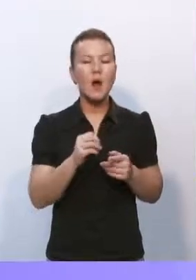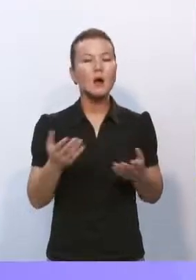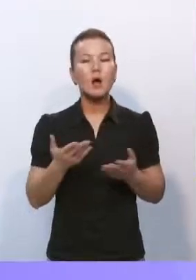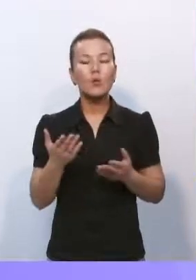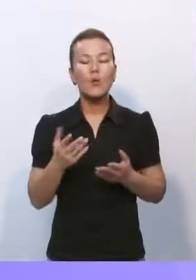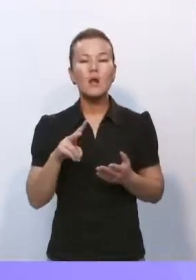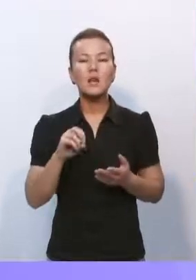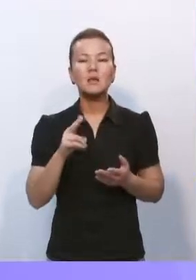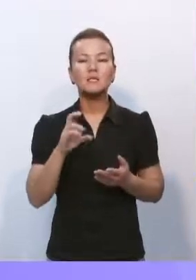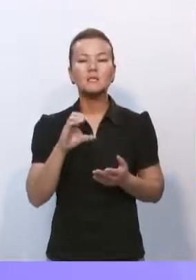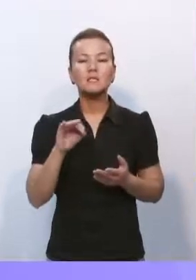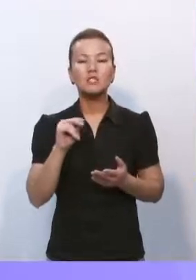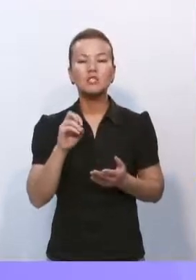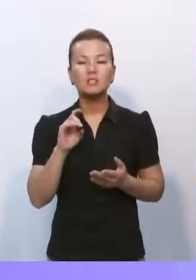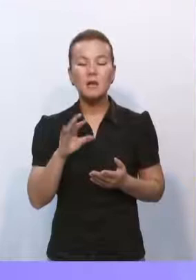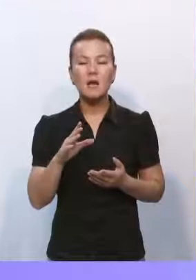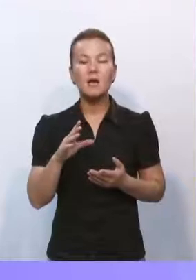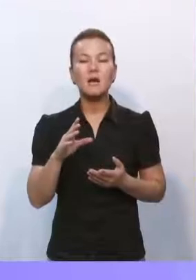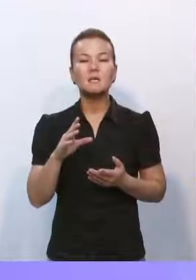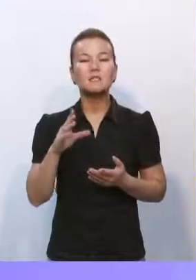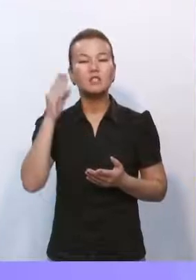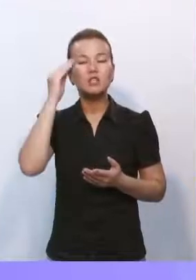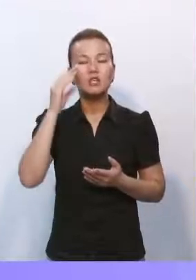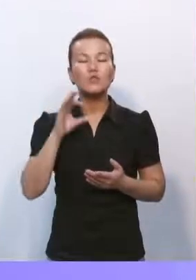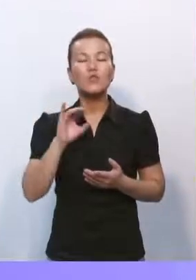Какое лексическое значение у слова «звезда»?